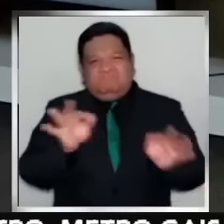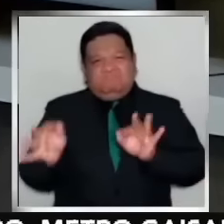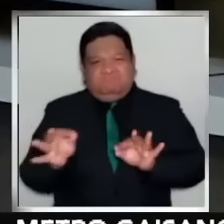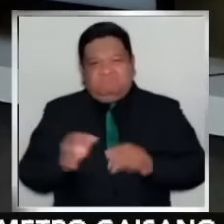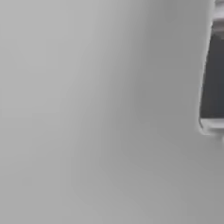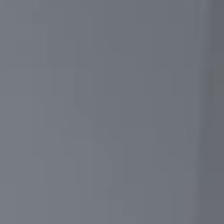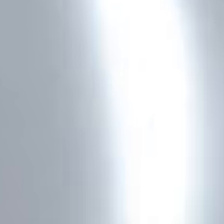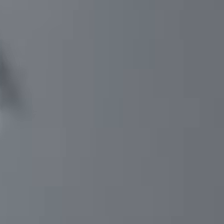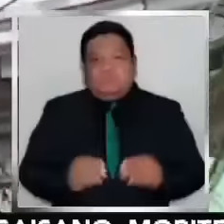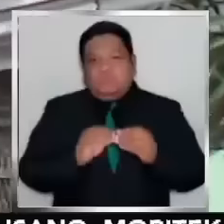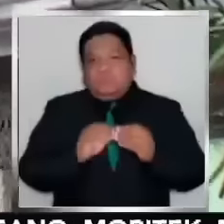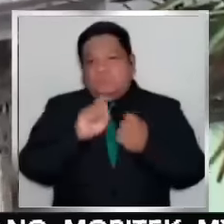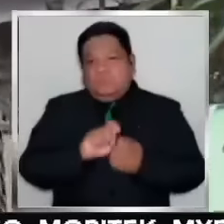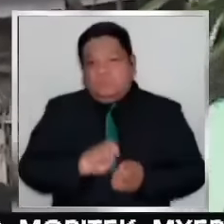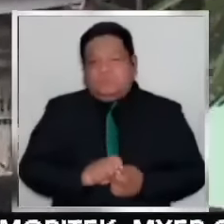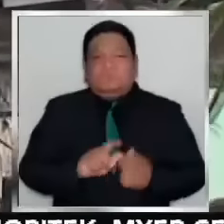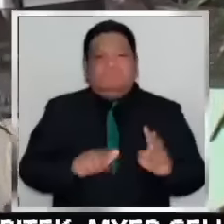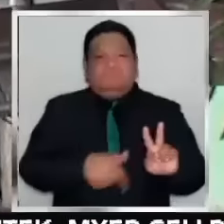Aguinaldo.